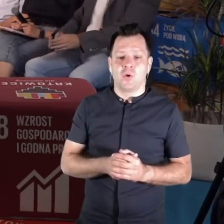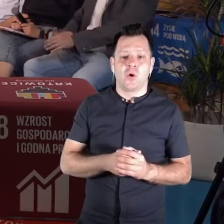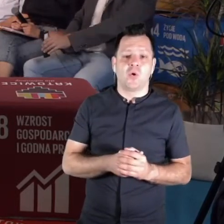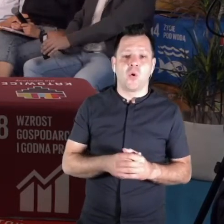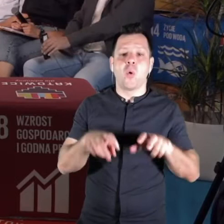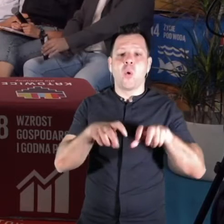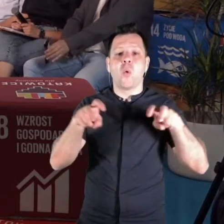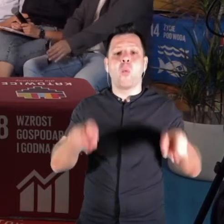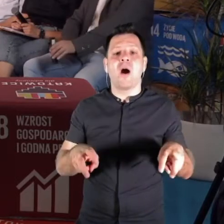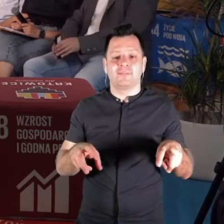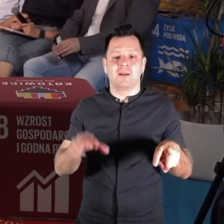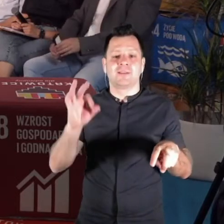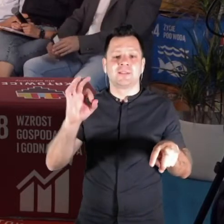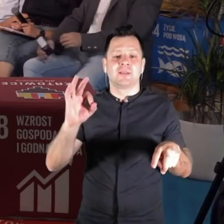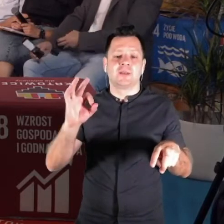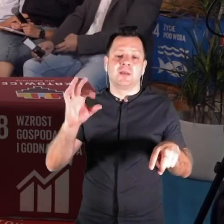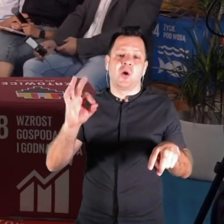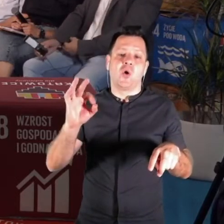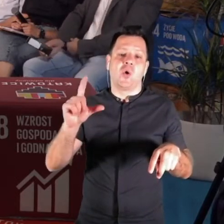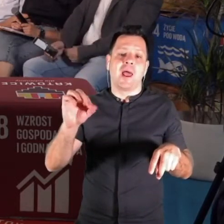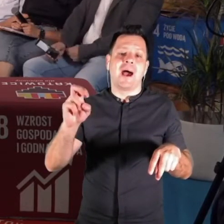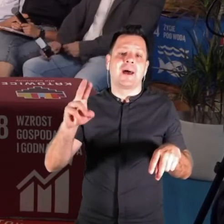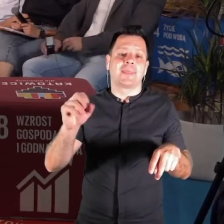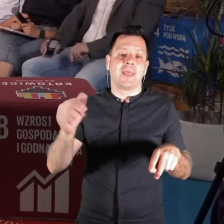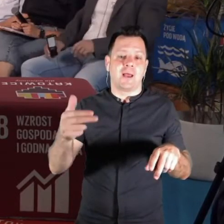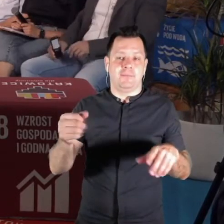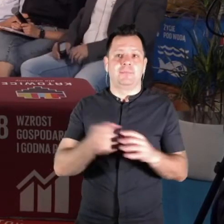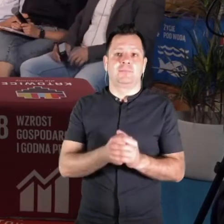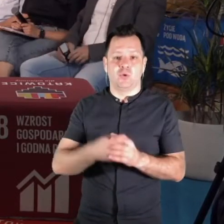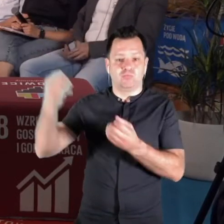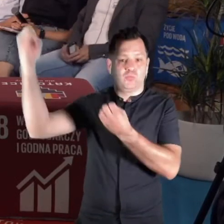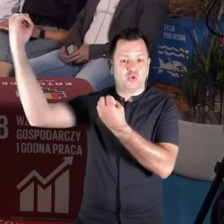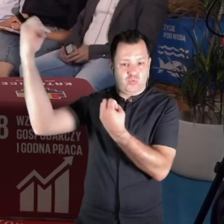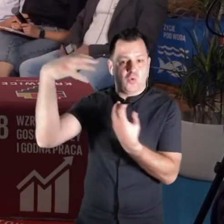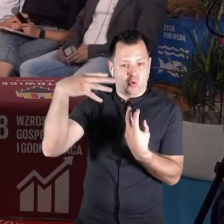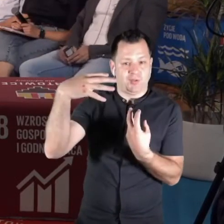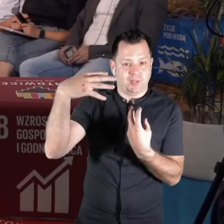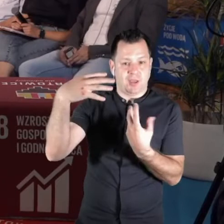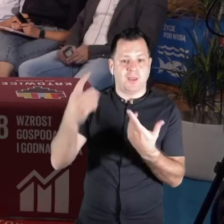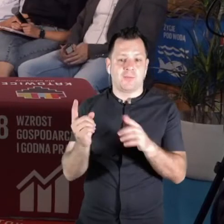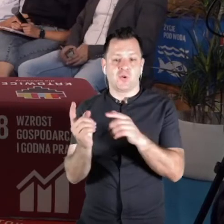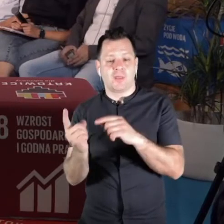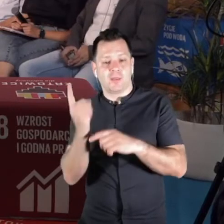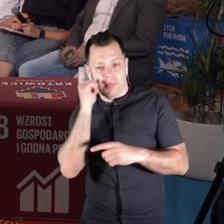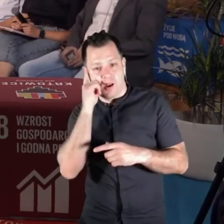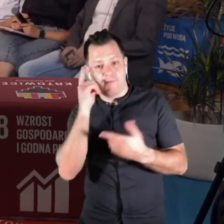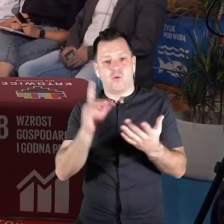solarna, ławka, na której mieszkańcy mogą naładować swoje telefony za pomocą USB